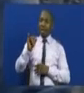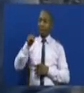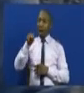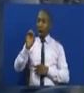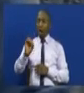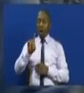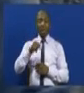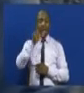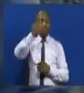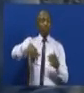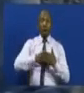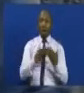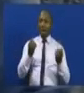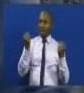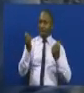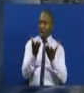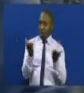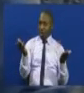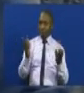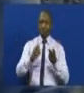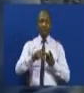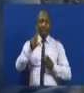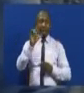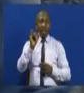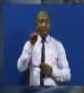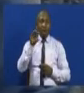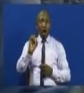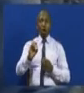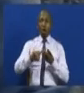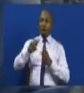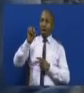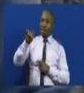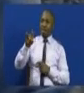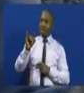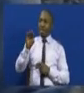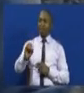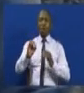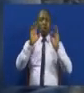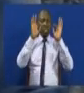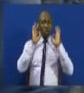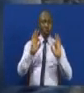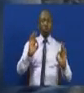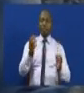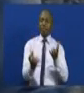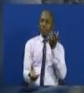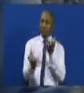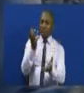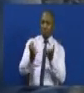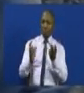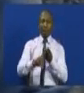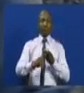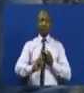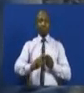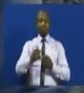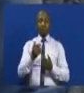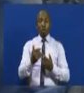na shida ya asidi, basi limao, ndimu ni nzuri, wanaweza wakachemsha, wakakata, ukichemsha ile